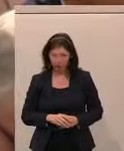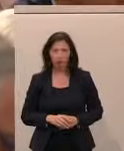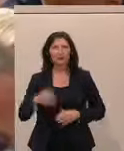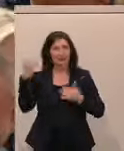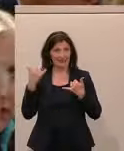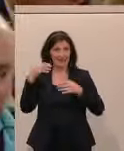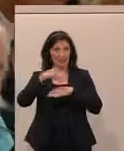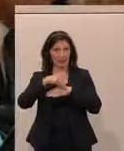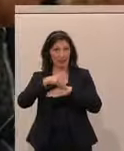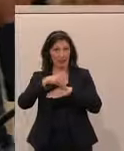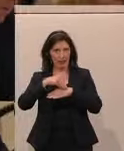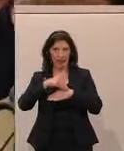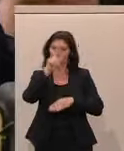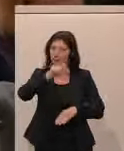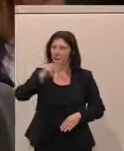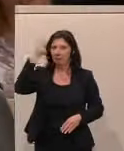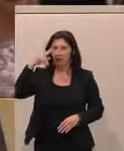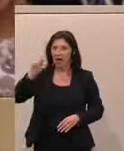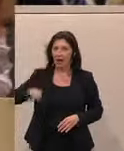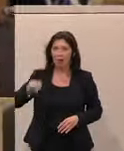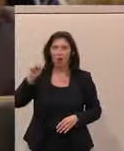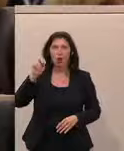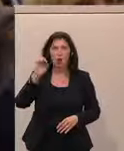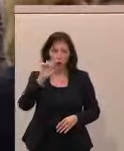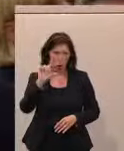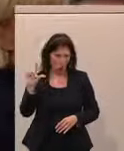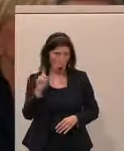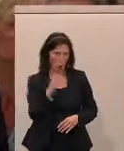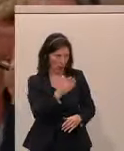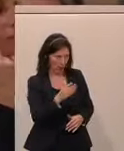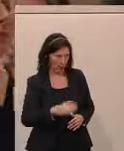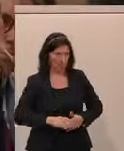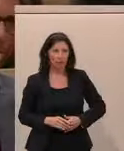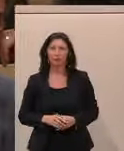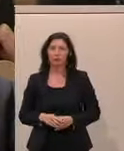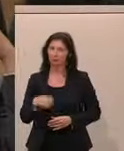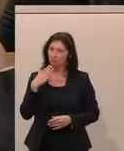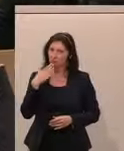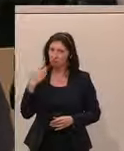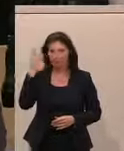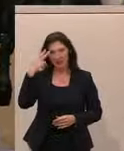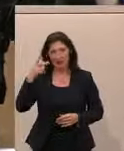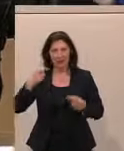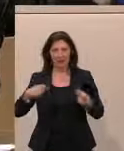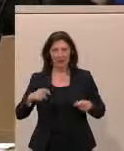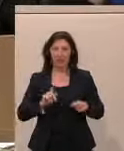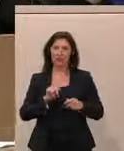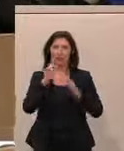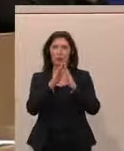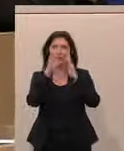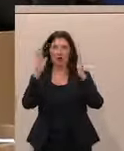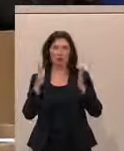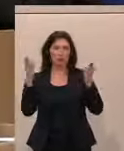Zu Wort gemeldet ist der Abgeordnete Noll. Verfassungssprecher von jetzt. Hohes